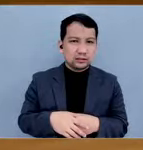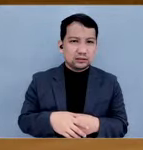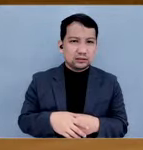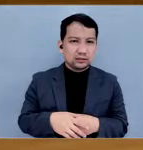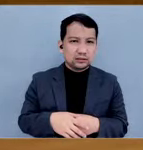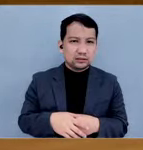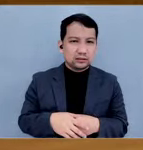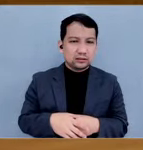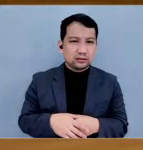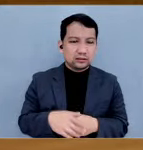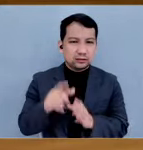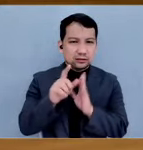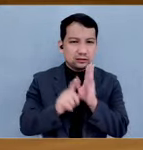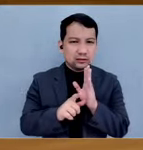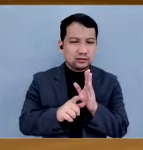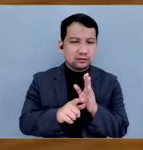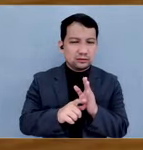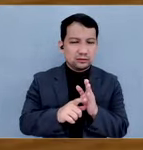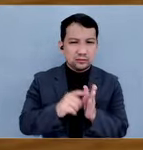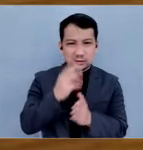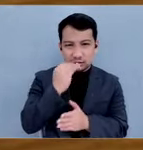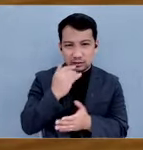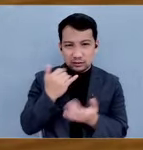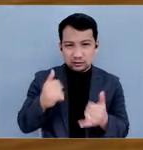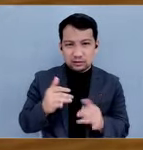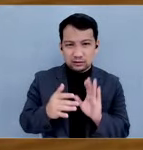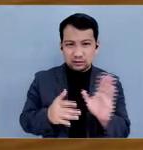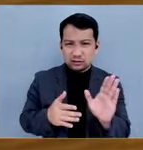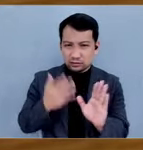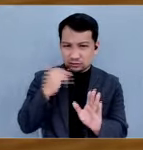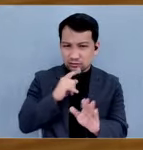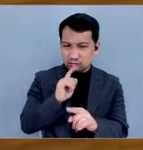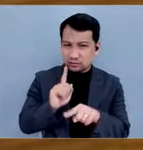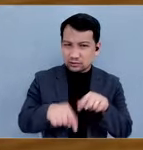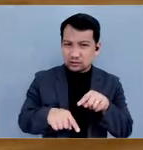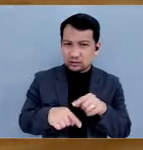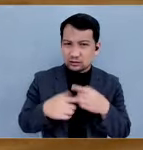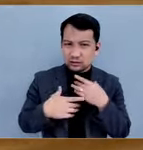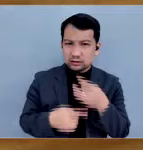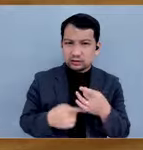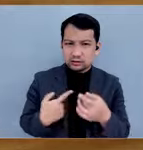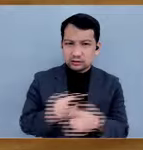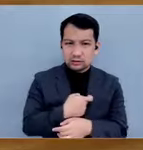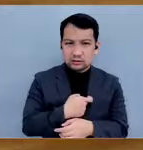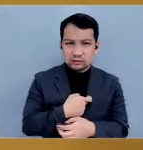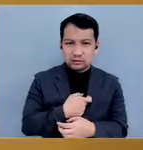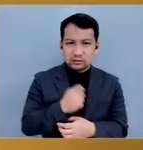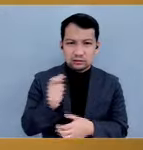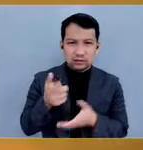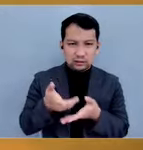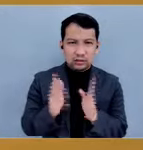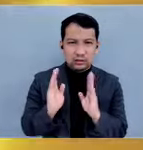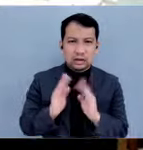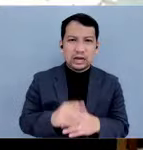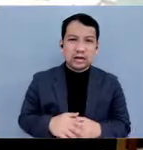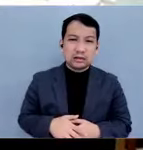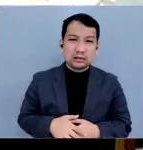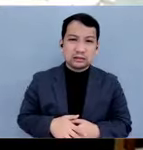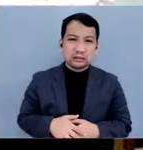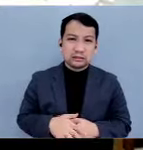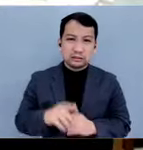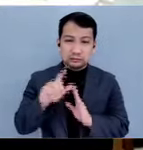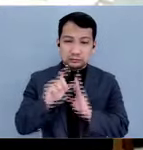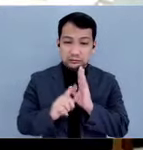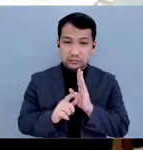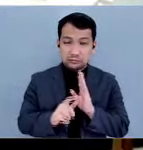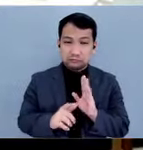Please! Attorney, pinrank po ako ng mga kaibigan ko. Pero hindi naman daw nila intensyon na masaktan ako. Legal po ba to? Hindi po